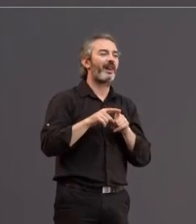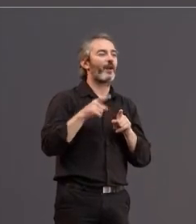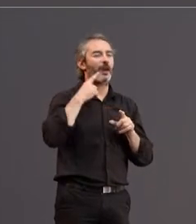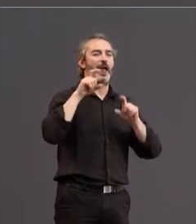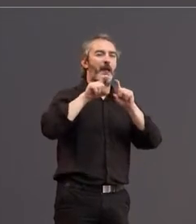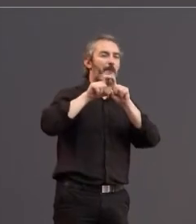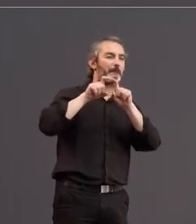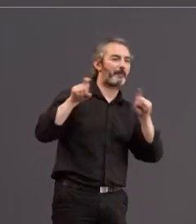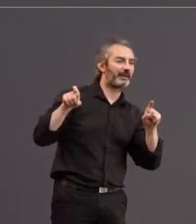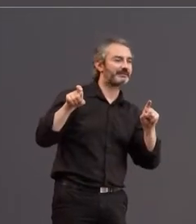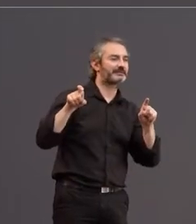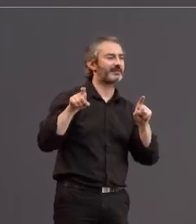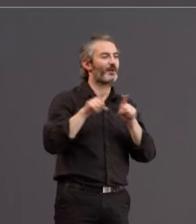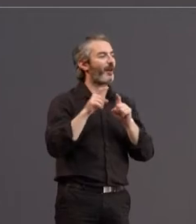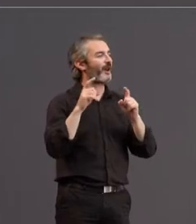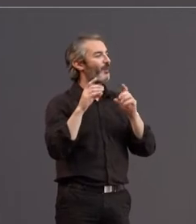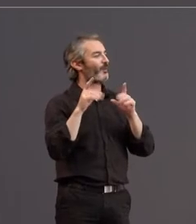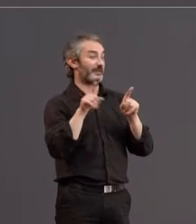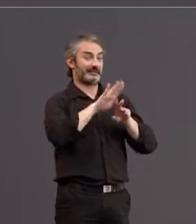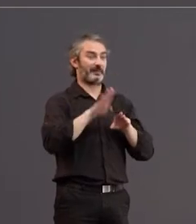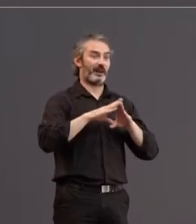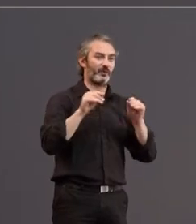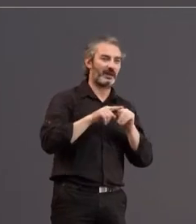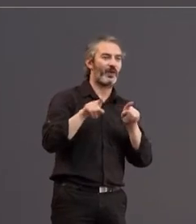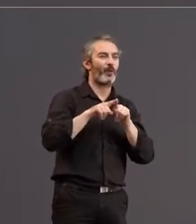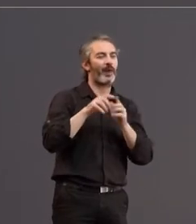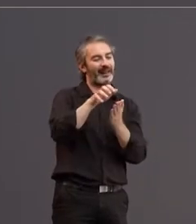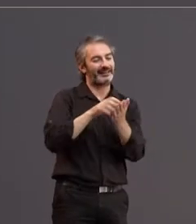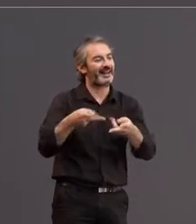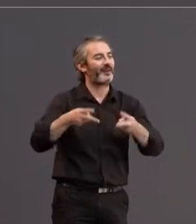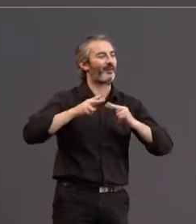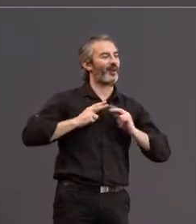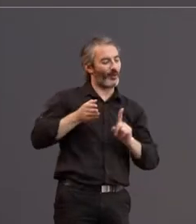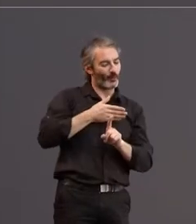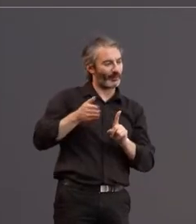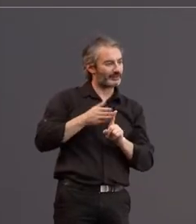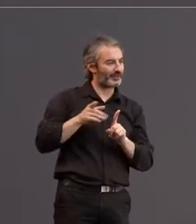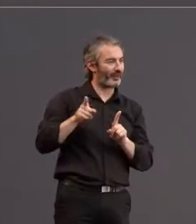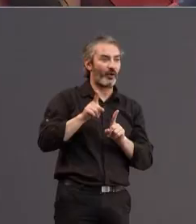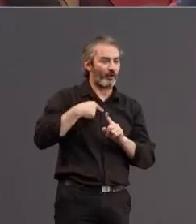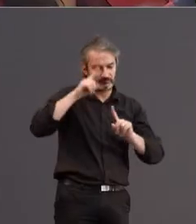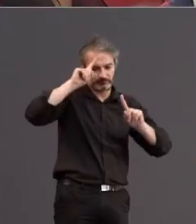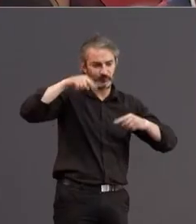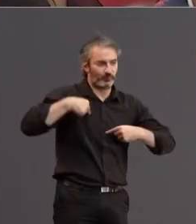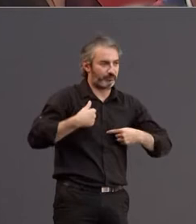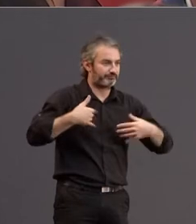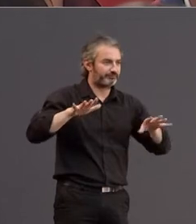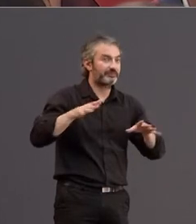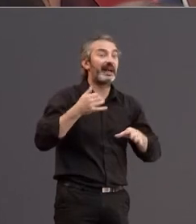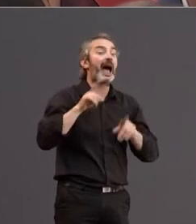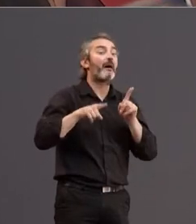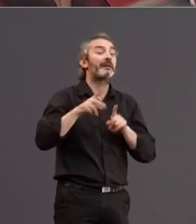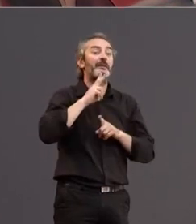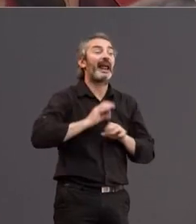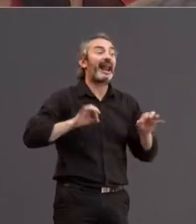l'empresa, de la universitat, que et retorna el text amb correccions, sinó que bé, doncs, se l'espavila i moltes vegades si no diuen res potser